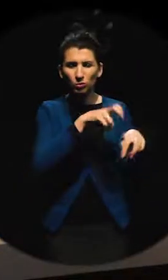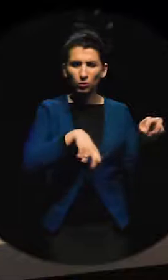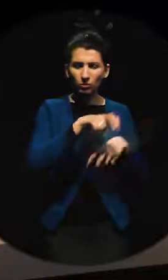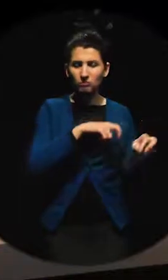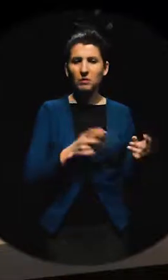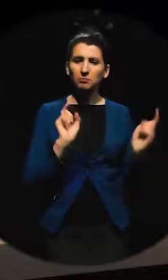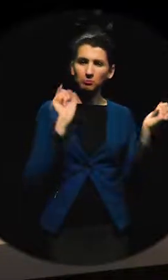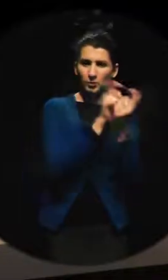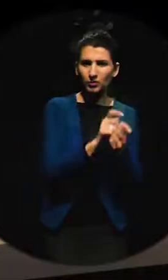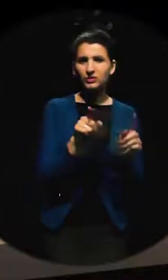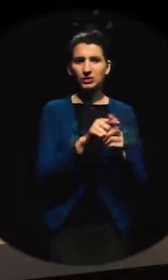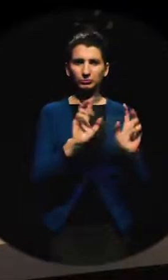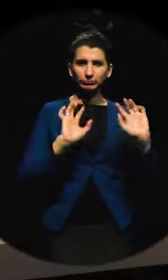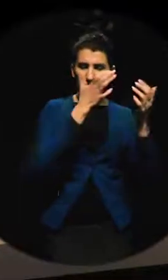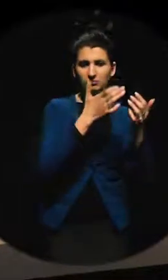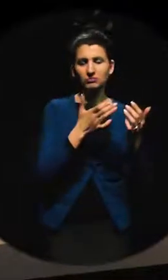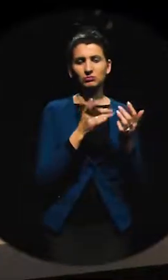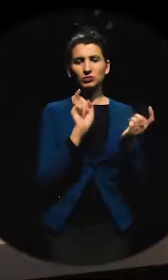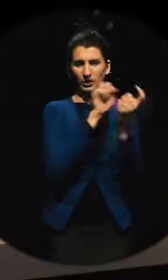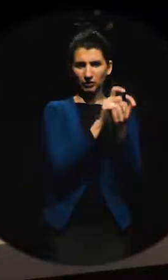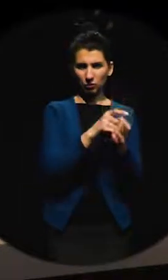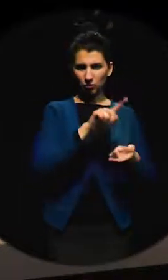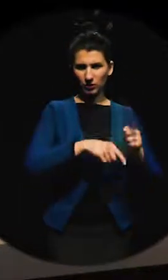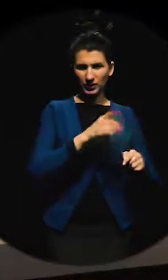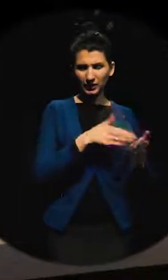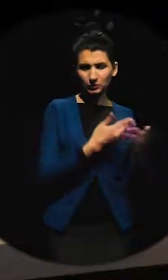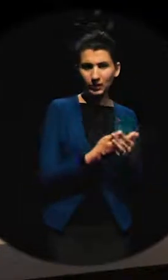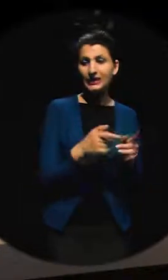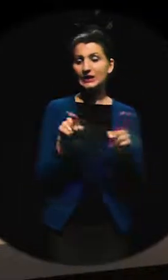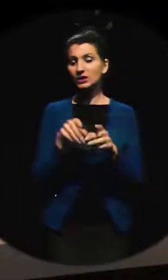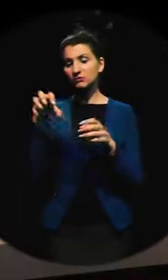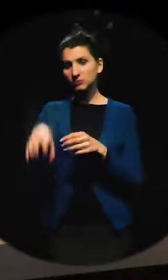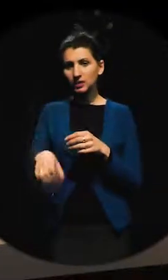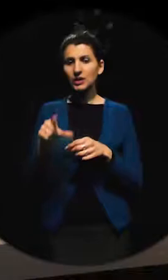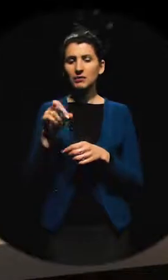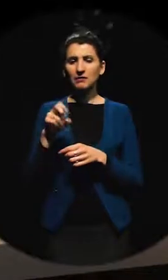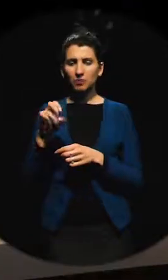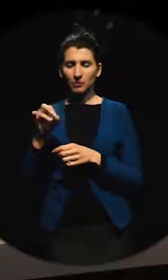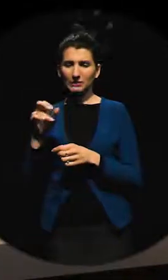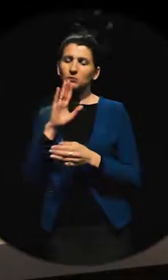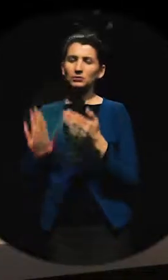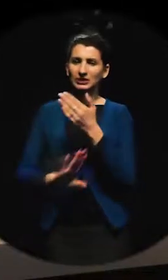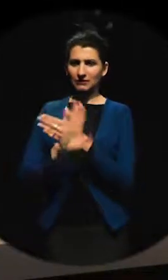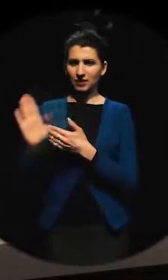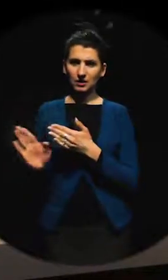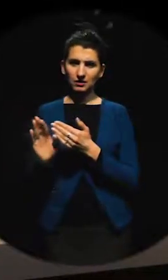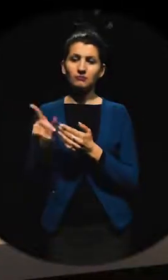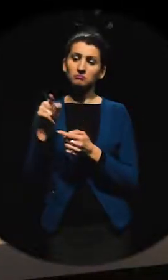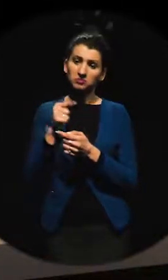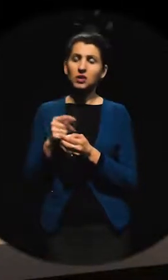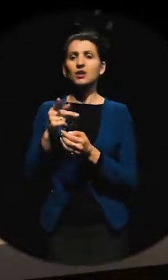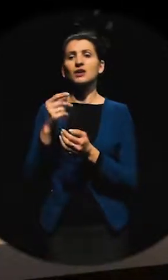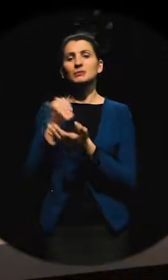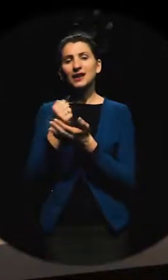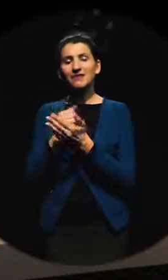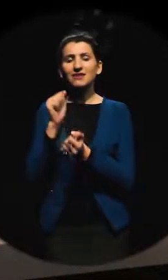wprost definiowanych jako protesty polityczne, z drugiej strony na polu performansu, który te kwestie walki o